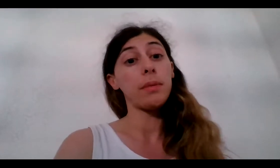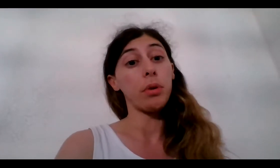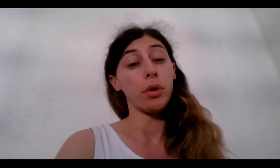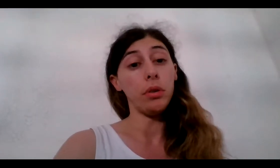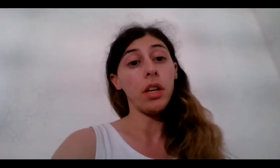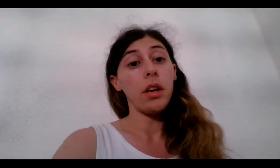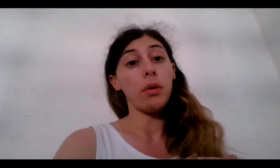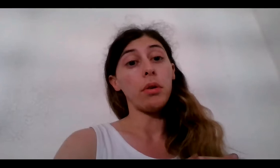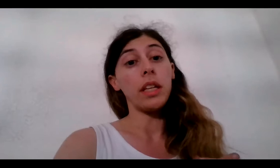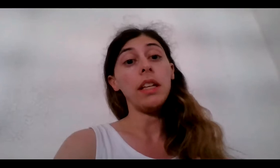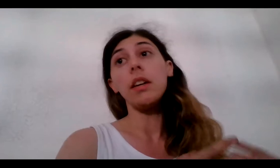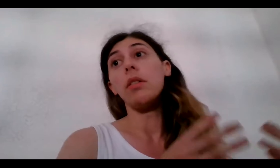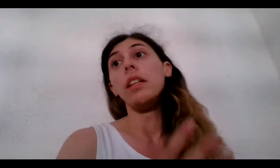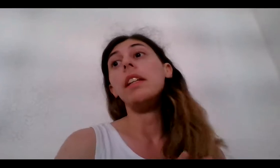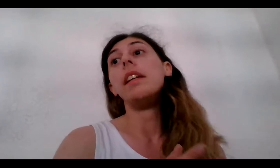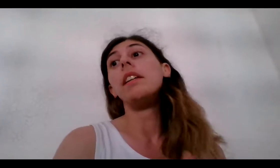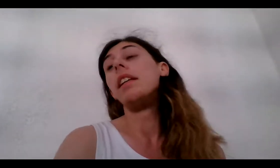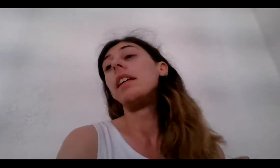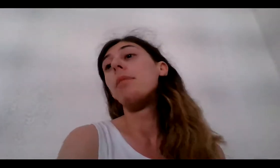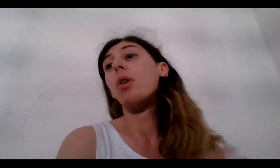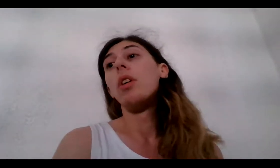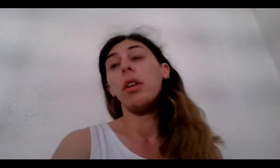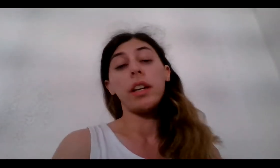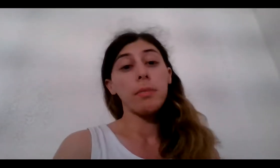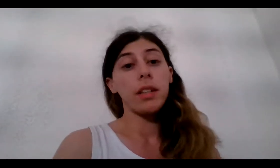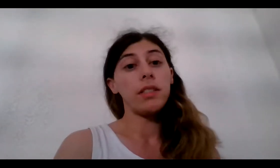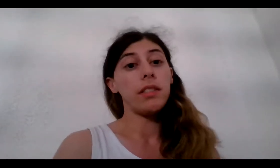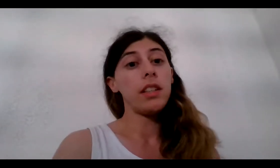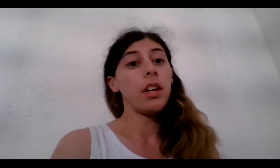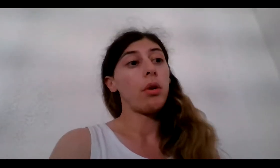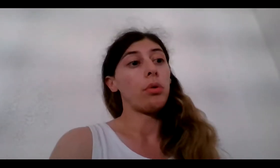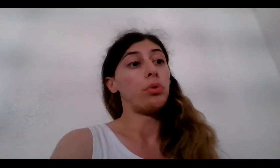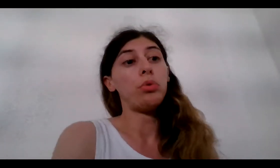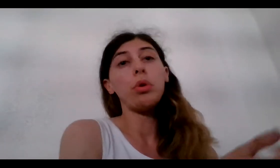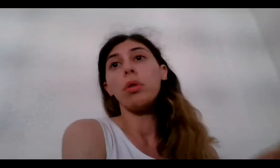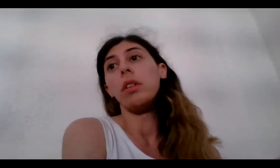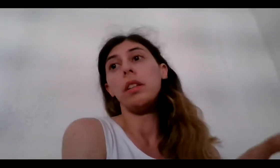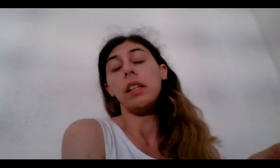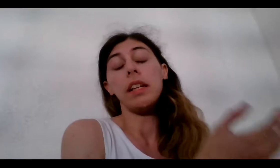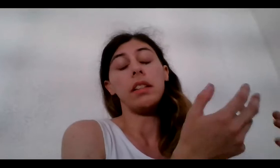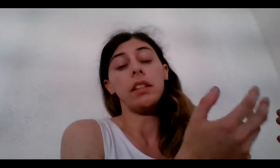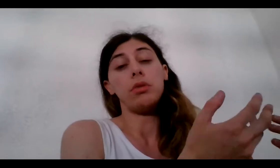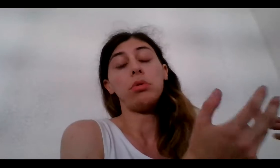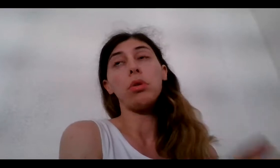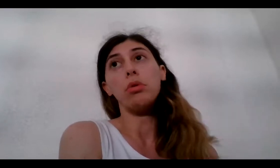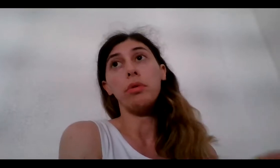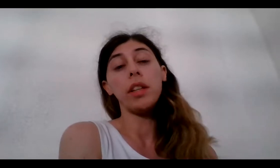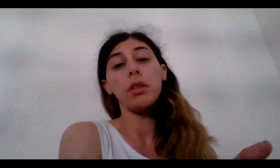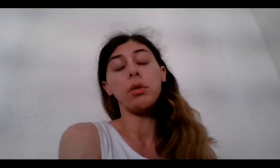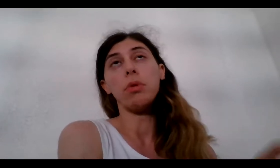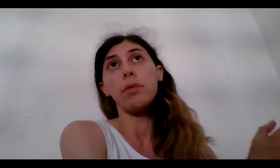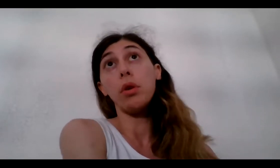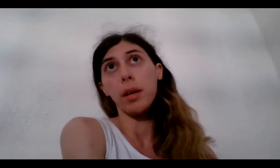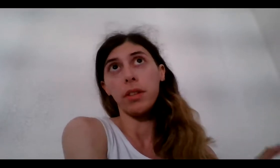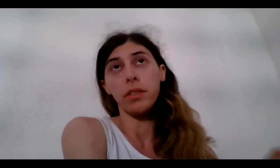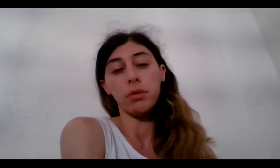très important et il n'est également rien précisé sur le fait, comme